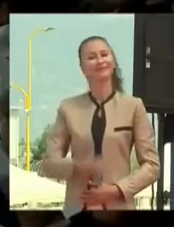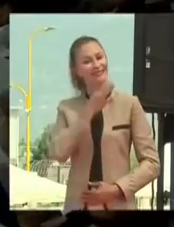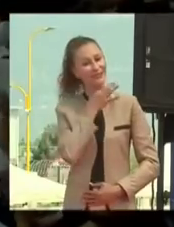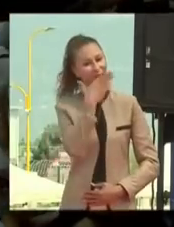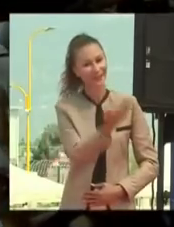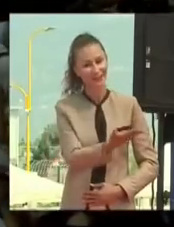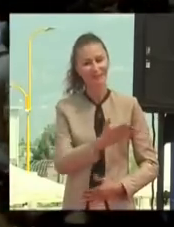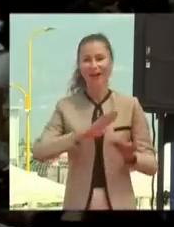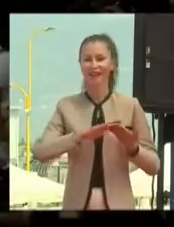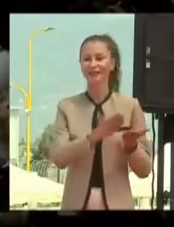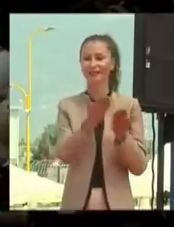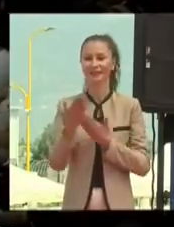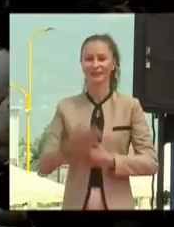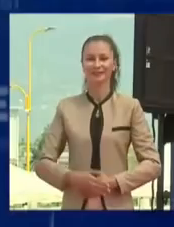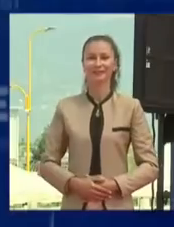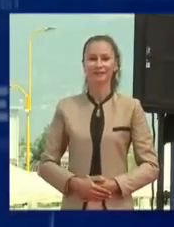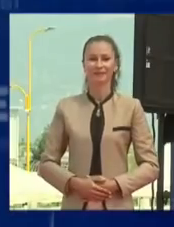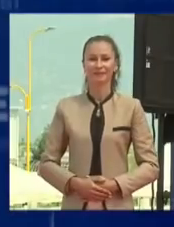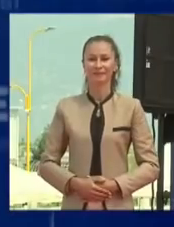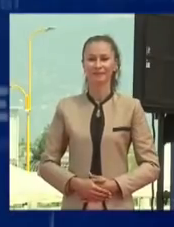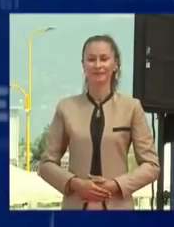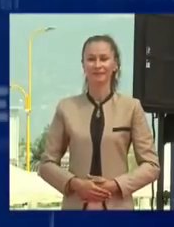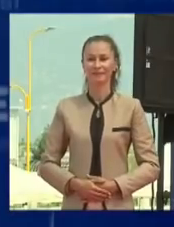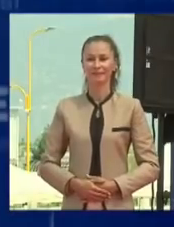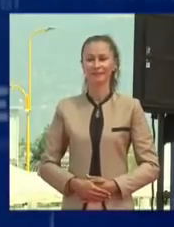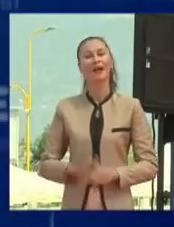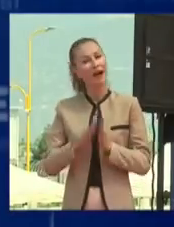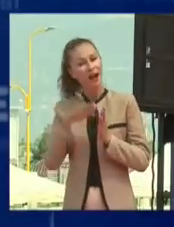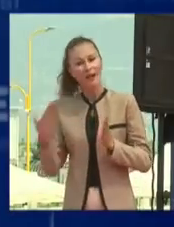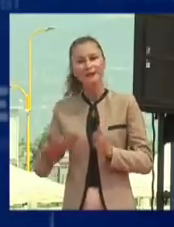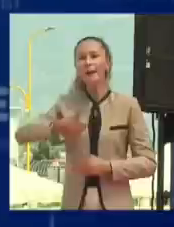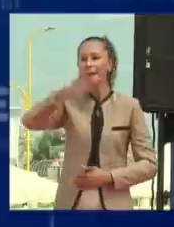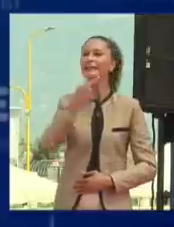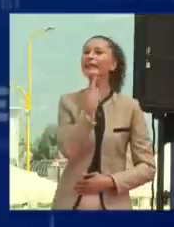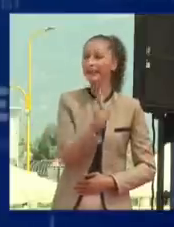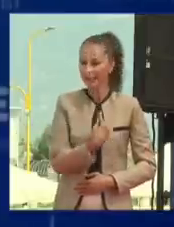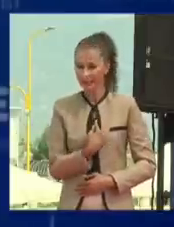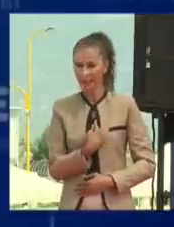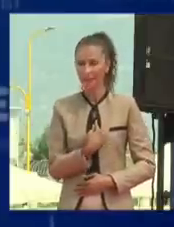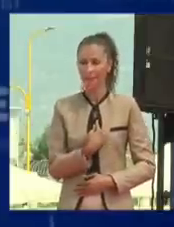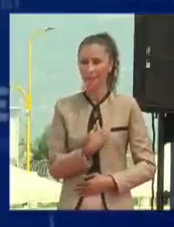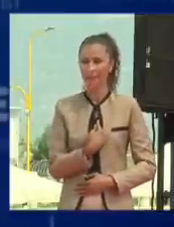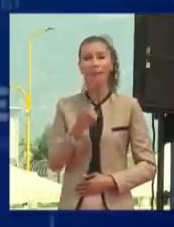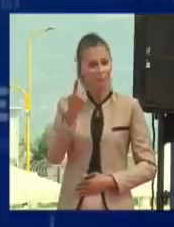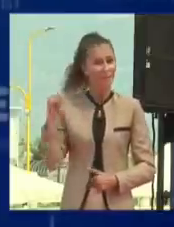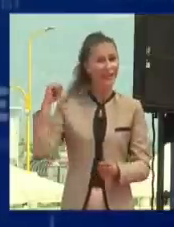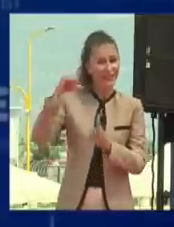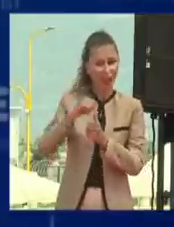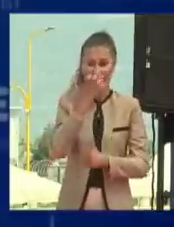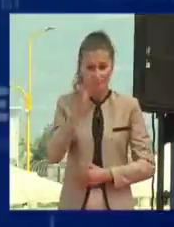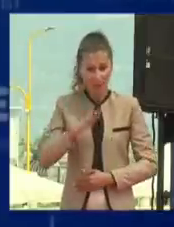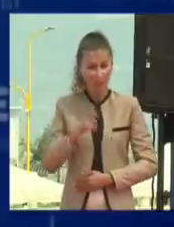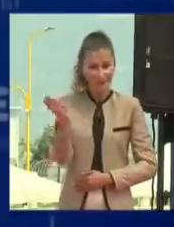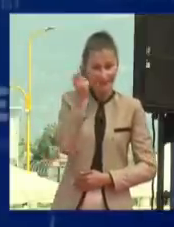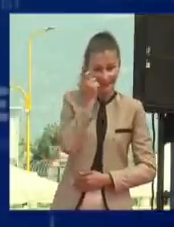Teşekkür ederim arkadaşlar. Teşekkür ederim. Teşekkür ederim. Ayrıca başkan dedi ki bir daha bekliyoruz dedi.